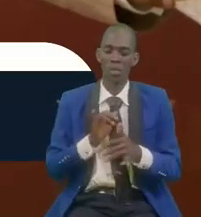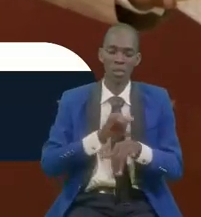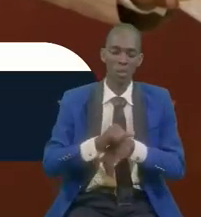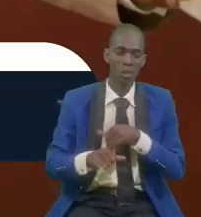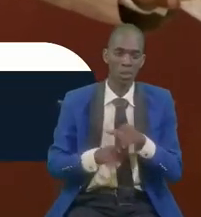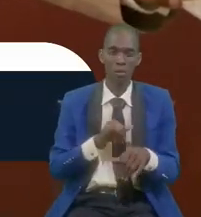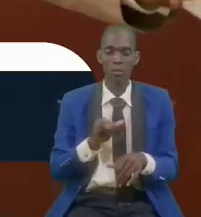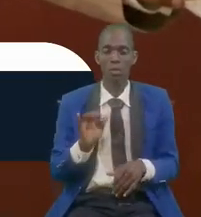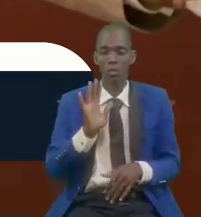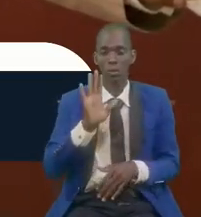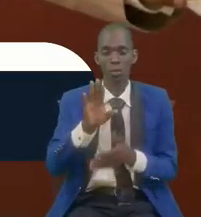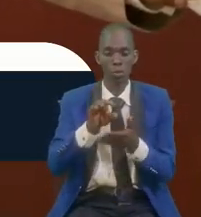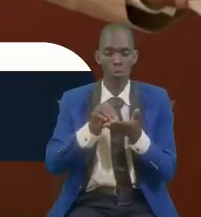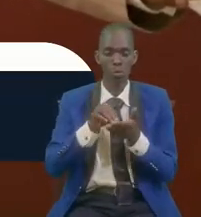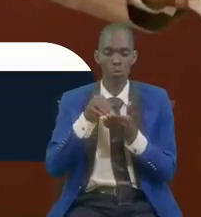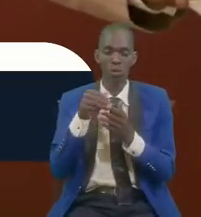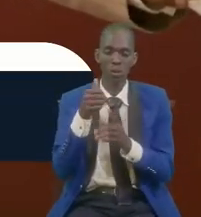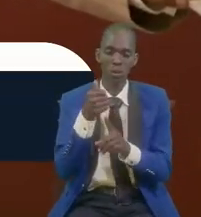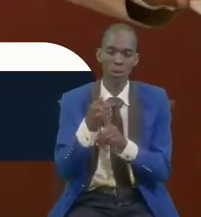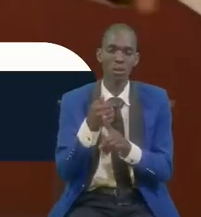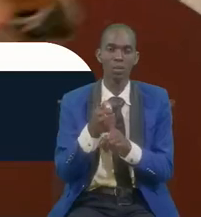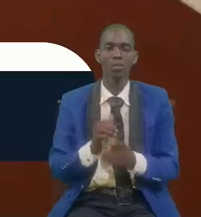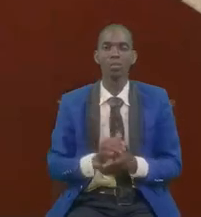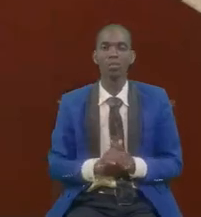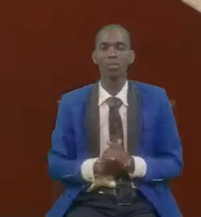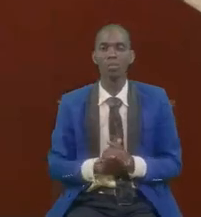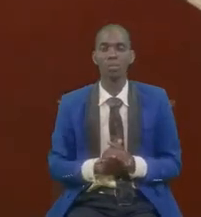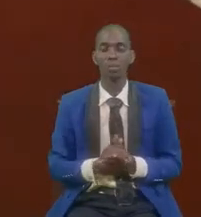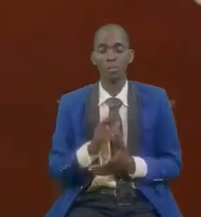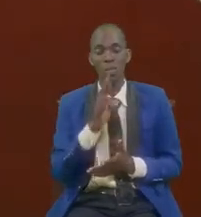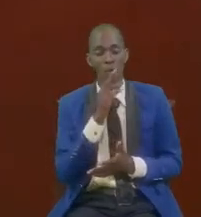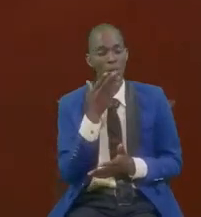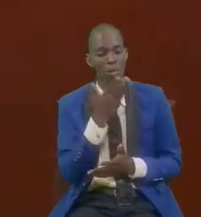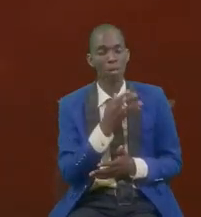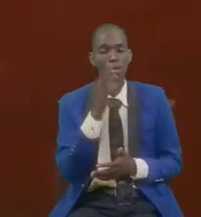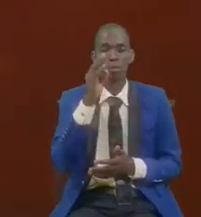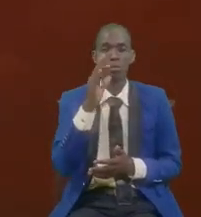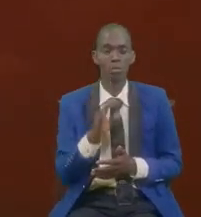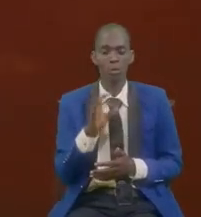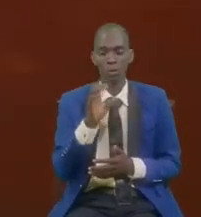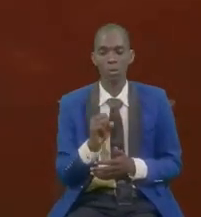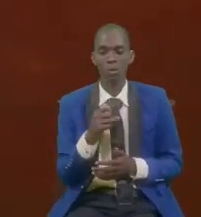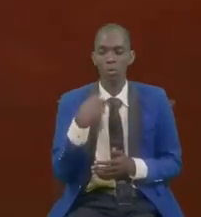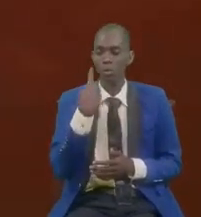vous trompant vous-même par de faux raisonnements. Il y a des prédicateurs qui prêchent,